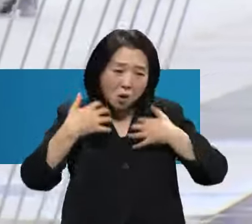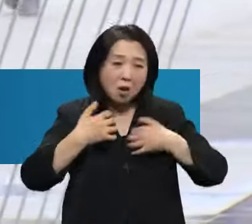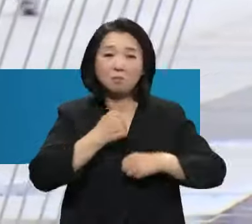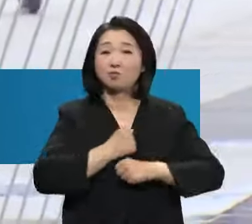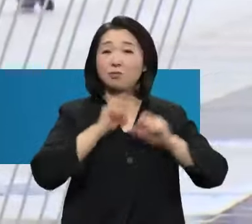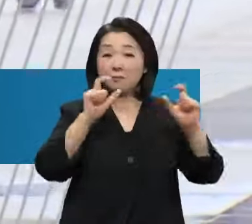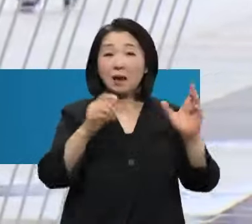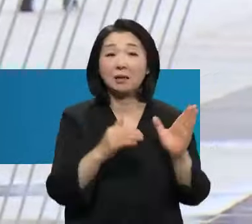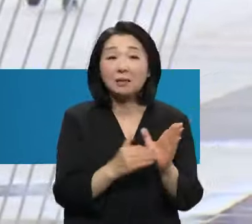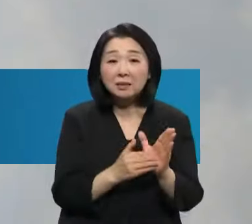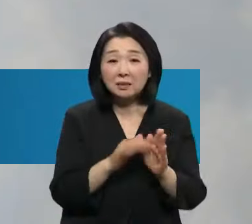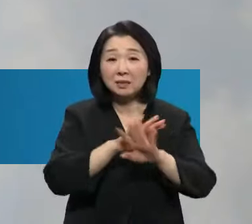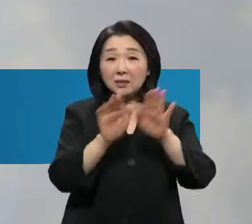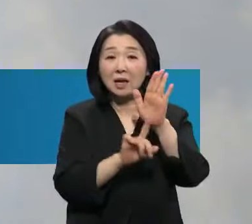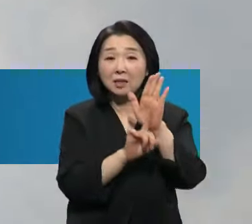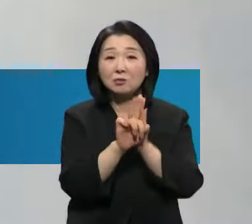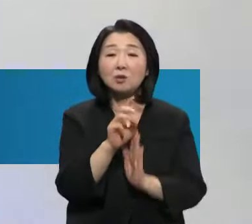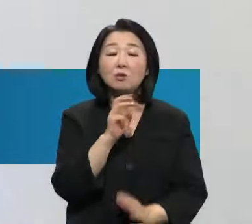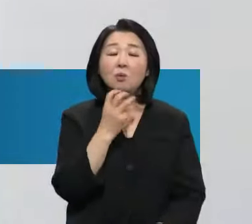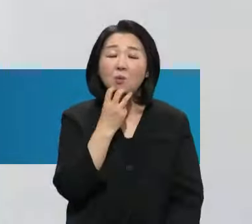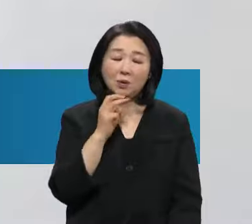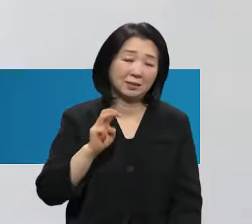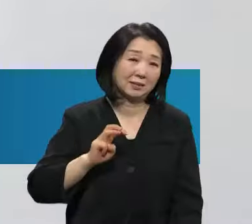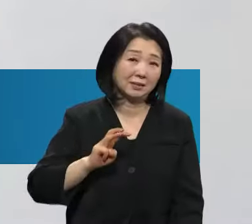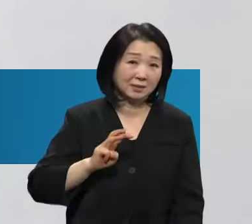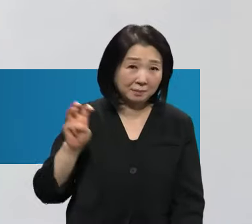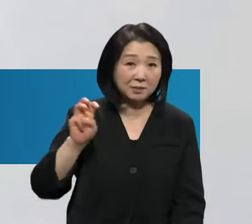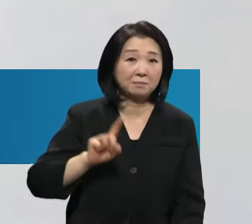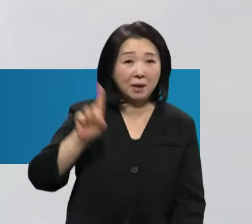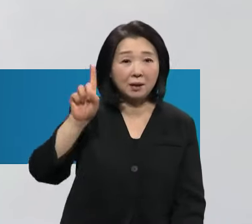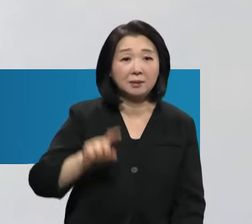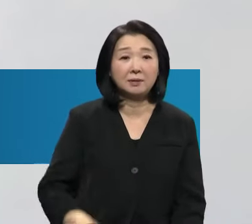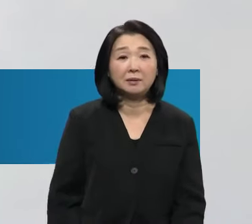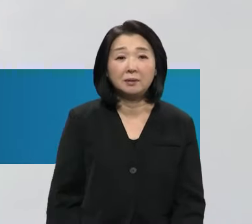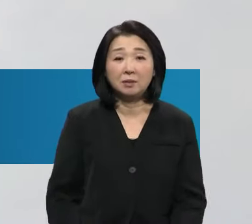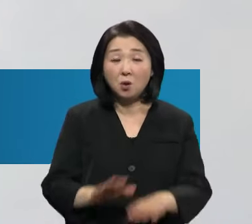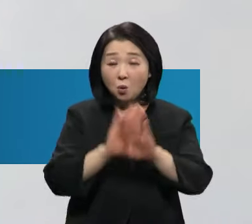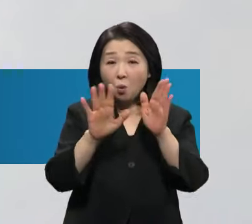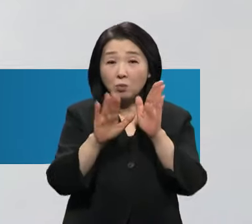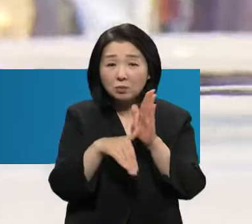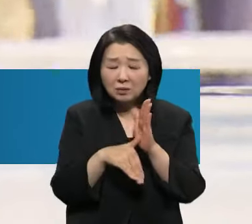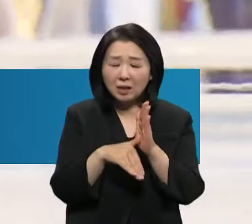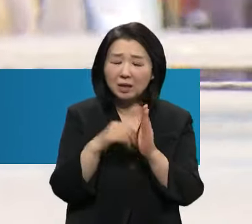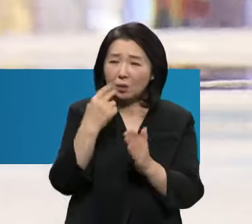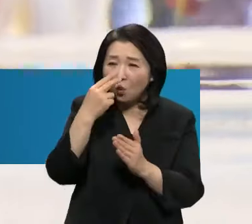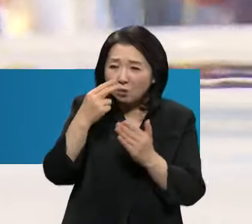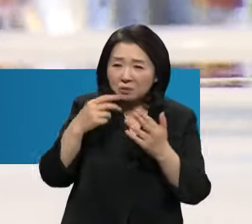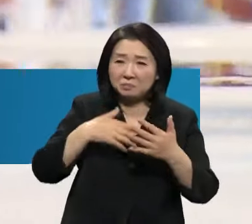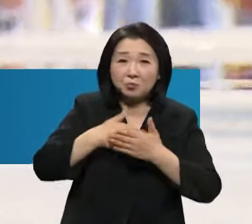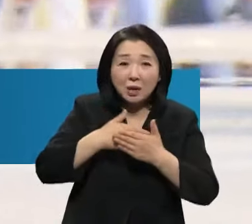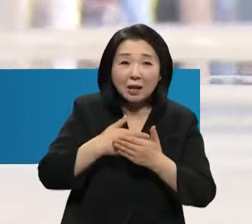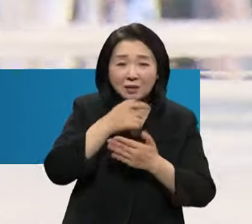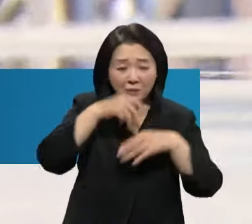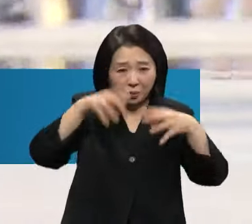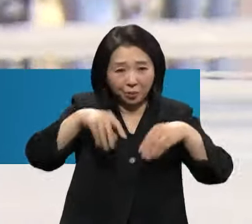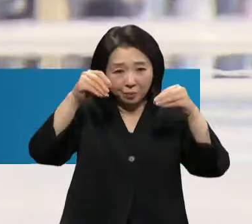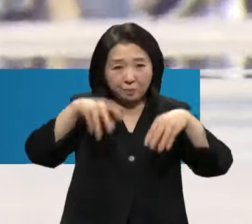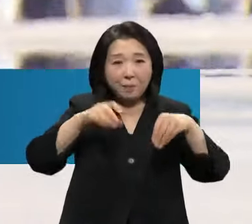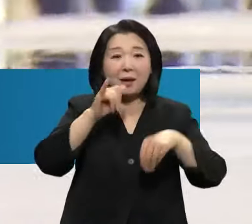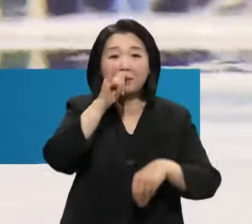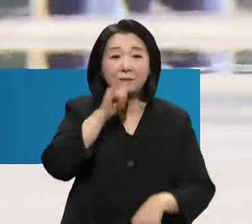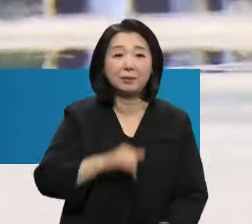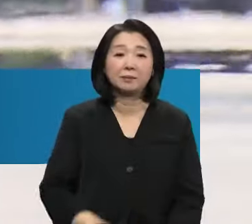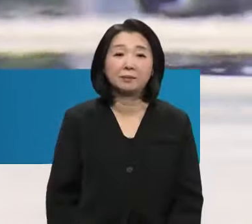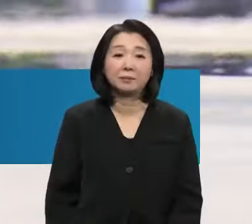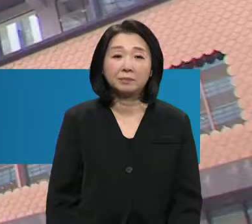내려진 가운데 낮 최고 기온이 30도를 웃도는 곳이 많겠습니다. 오후부터는 대기 불안정으로 소나기가 오는 곳도